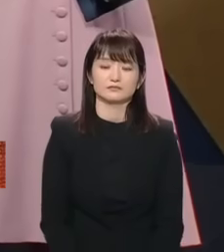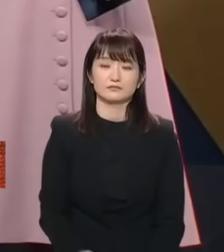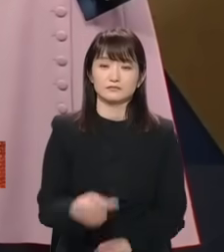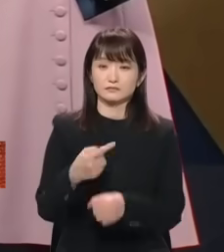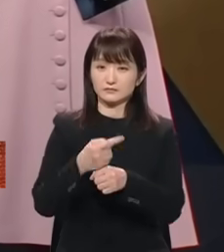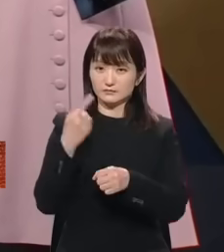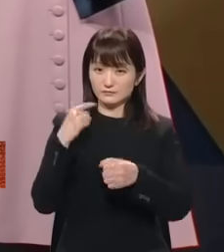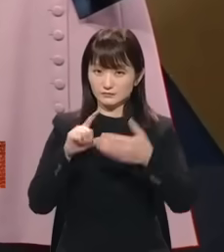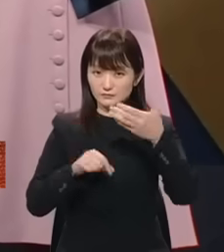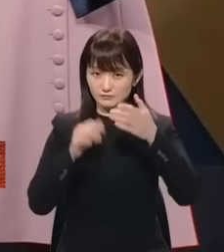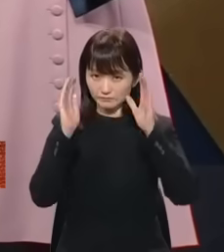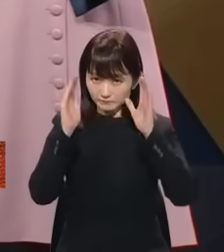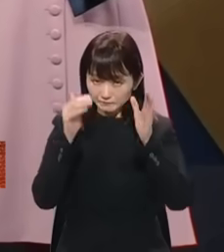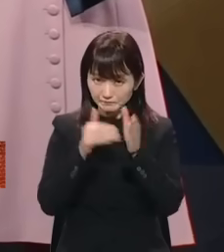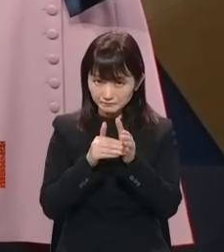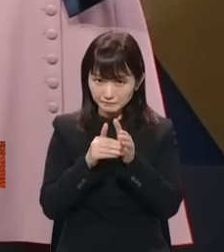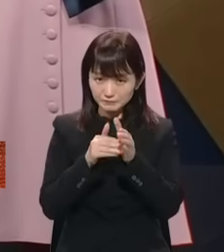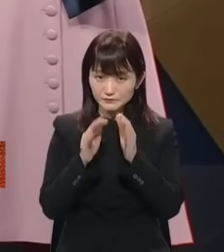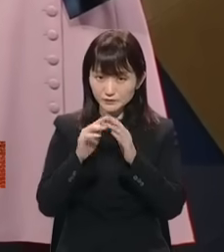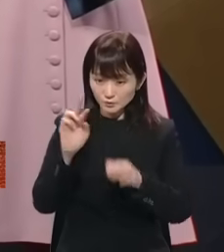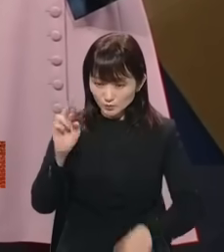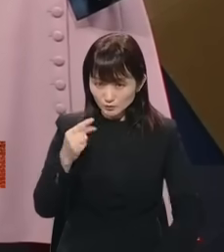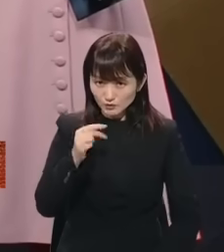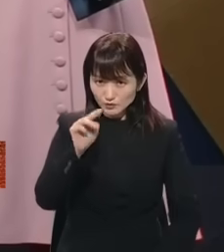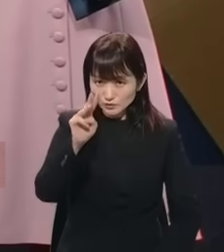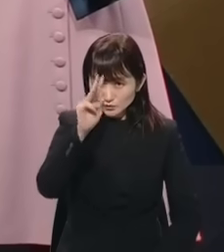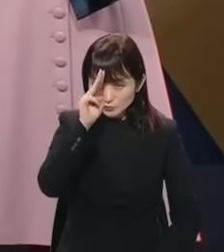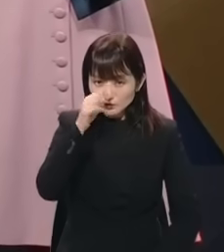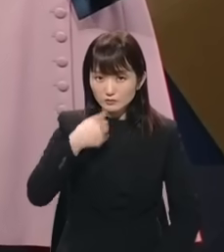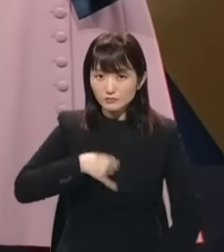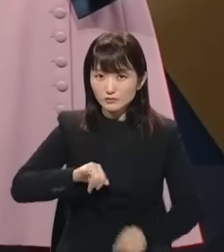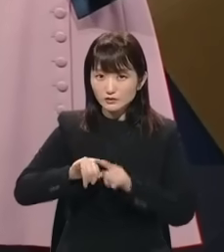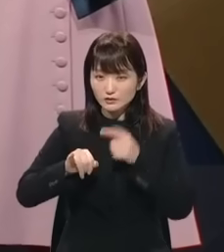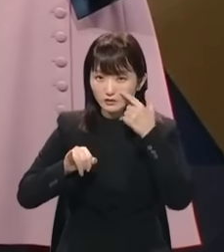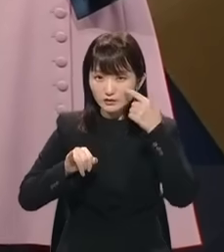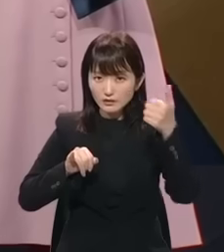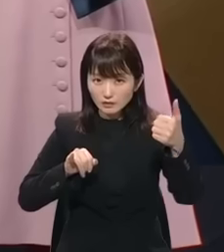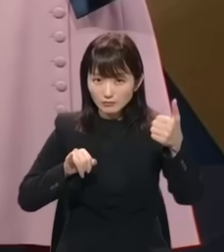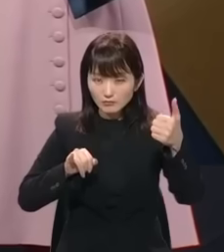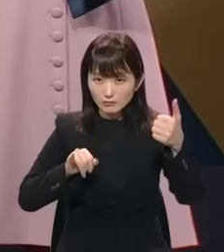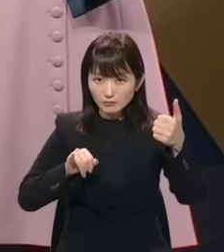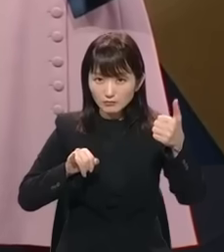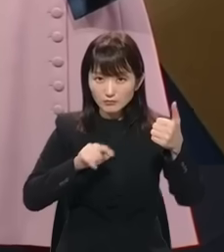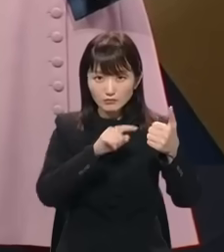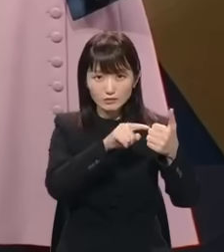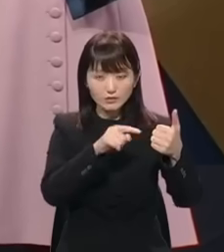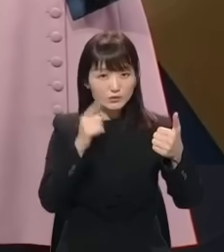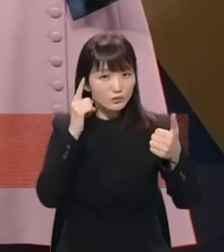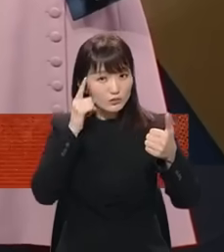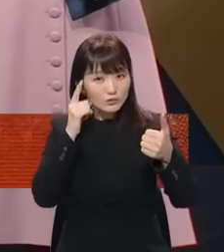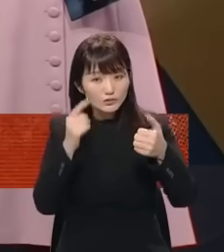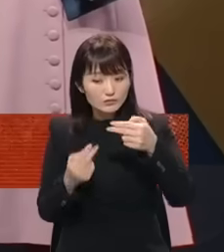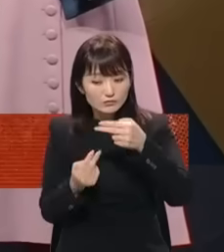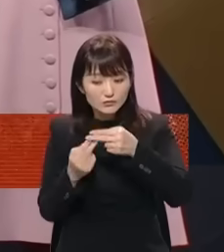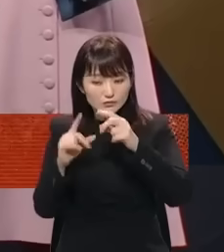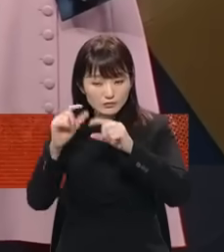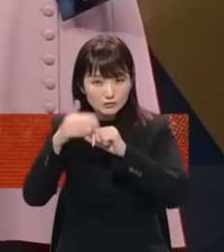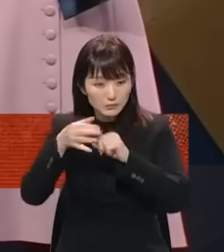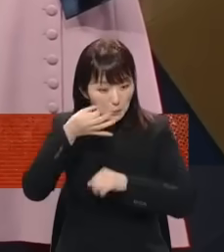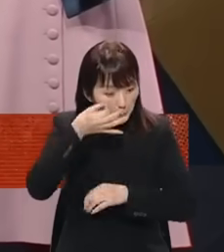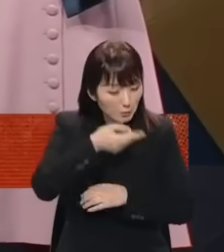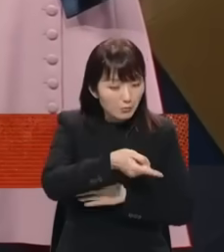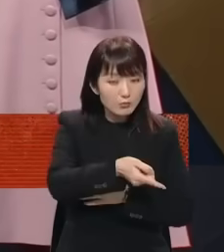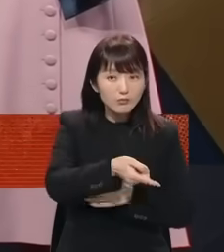지난해 9월 수업을 마치고 돌아온 중학교 3학년 딸이 아버지에게 휴대 전화에 저장된 사진을 보여줬습니다